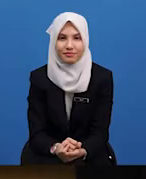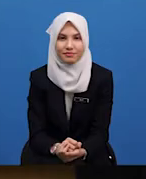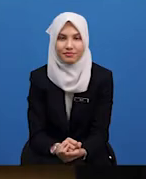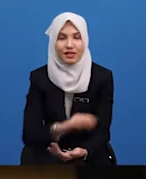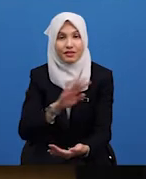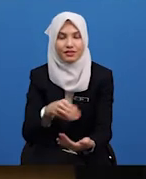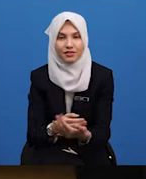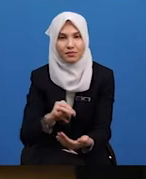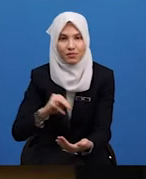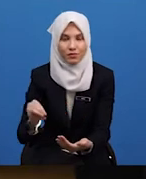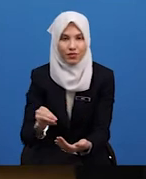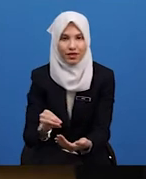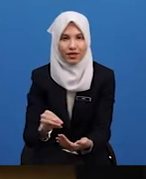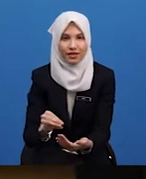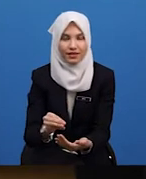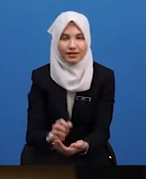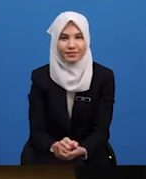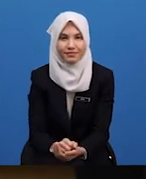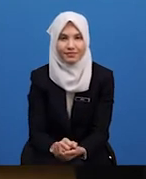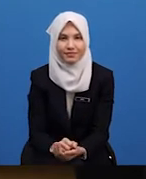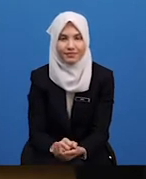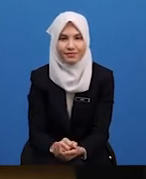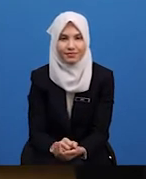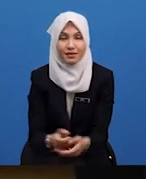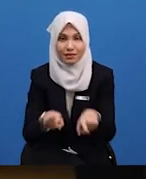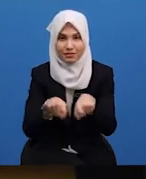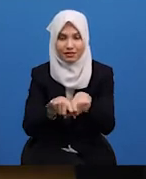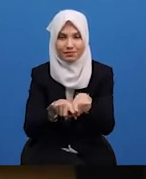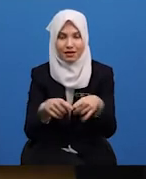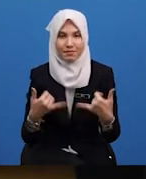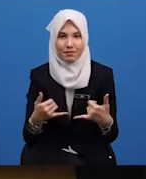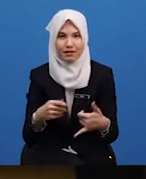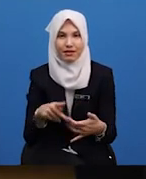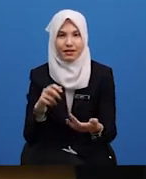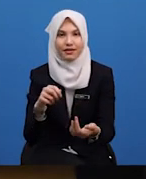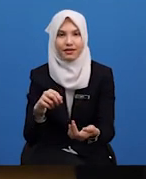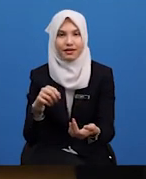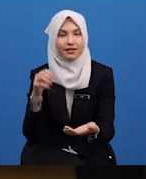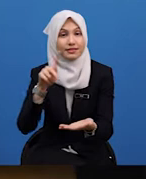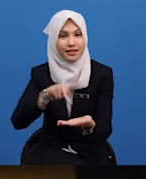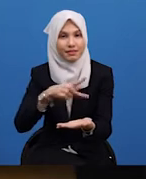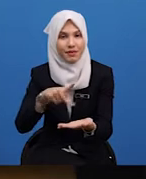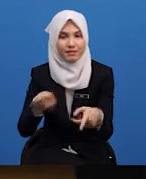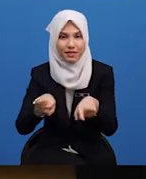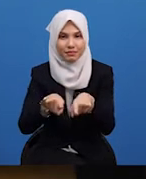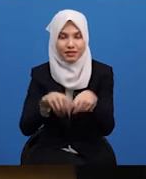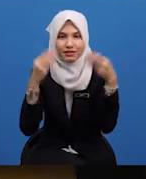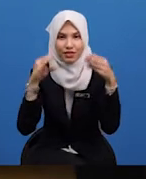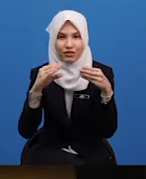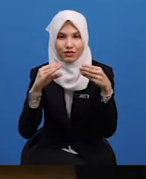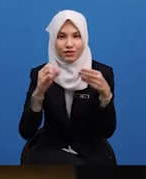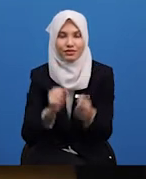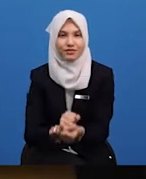Semua murid diminta untuk bersama-sama memainkan rentak zapin ini bersama cikgu dan juga saudari No dan